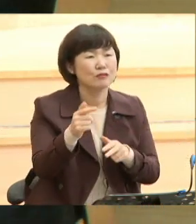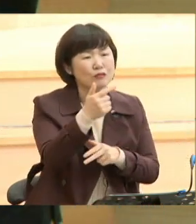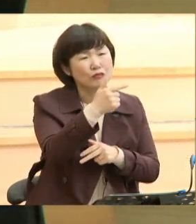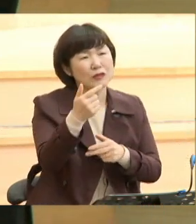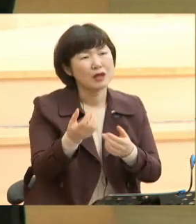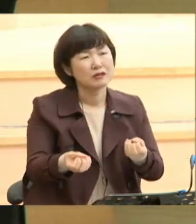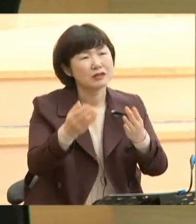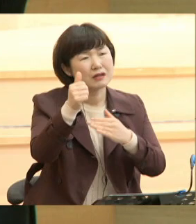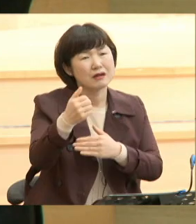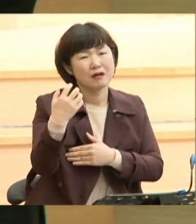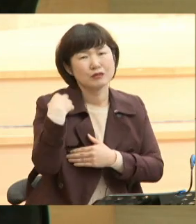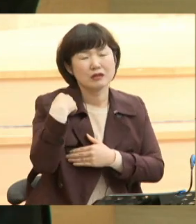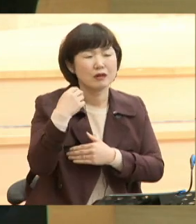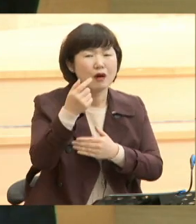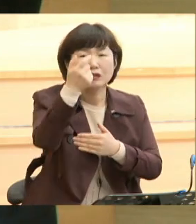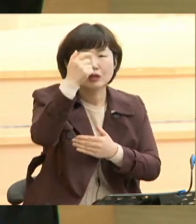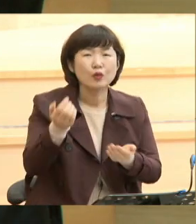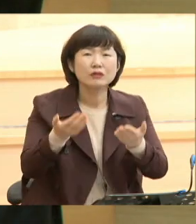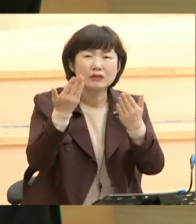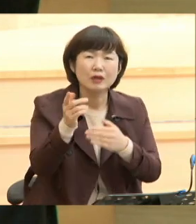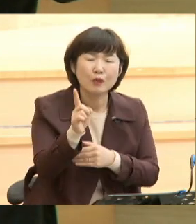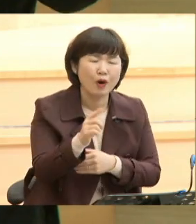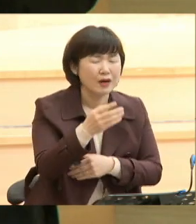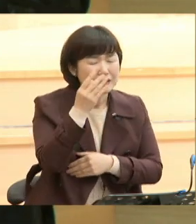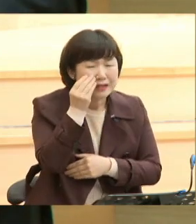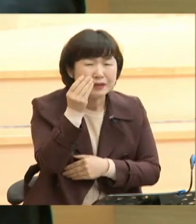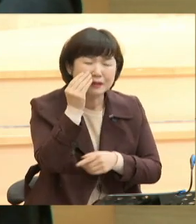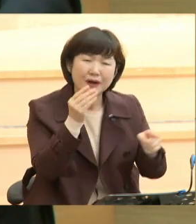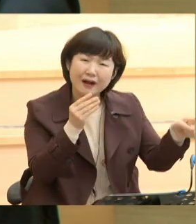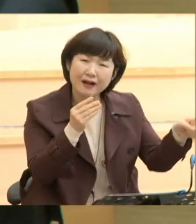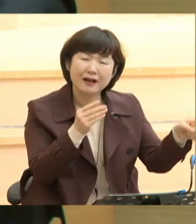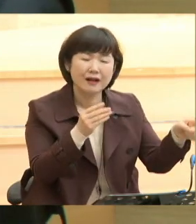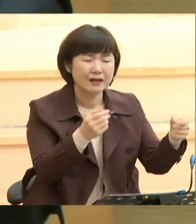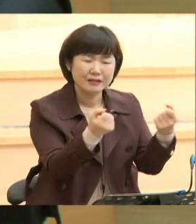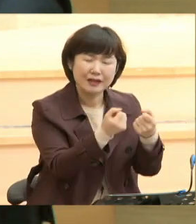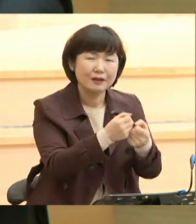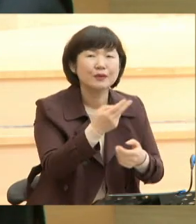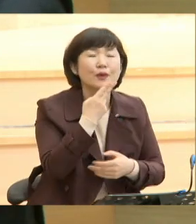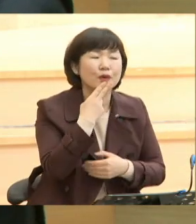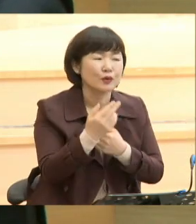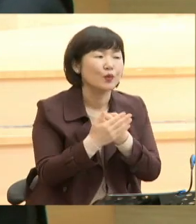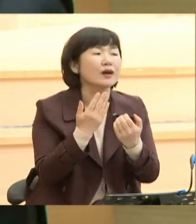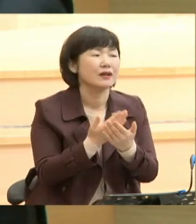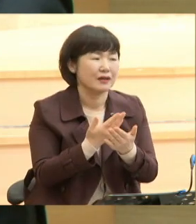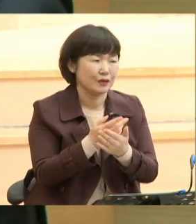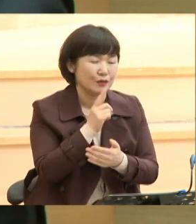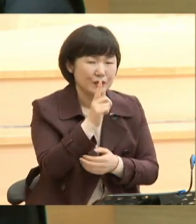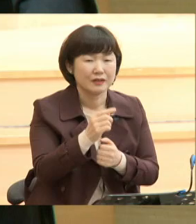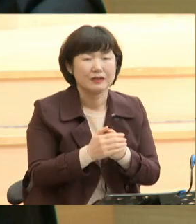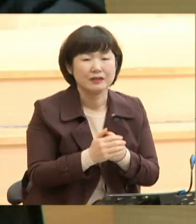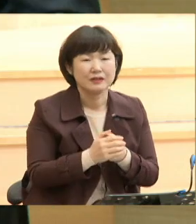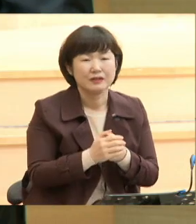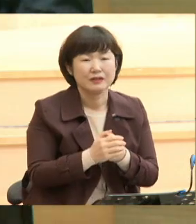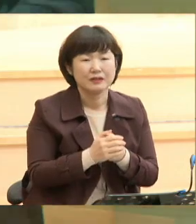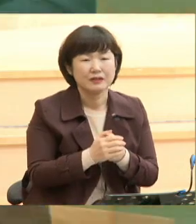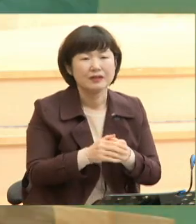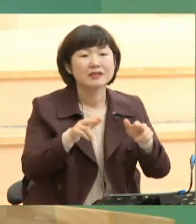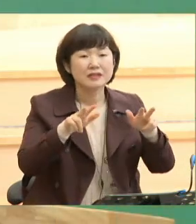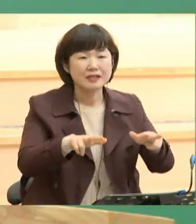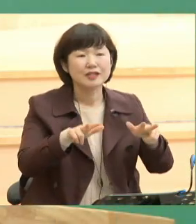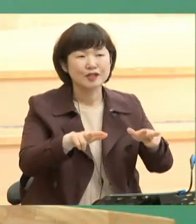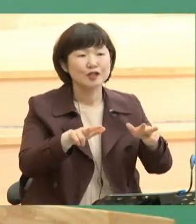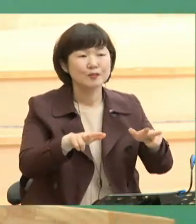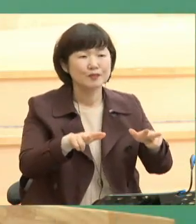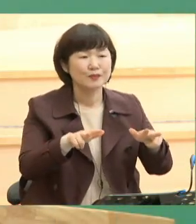앞에 올려 드렸는데 뭐라구요 앉혀 들이 싸우지 않게 쭉 오십시오 여러분 지금도